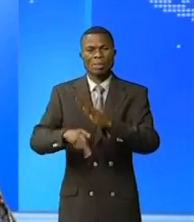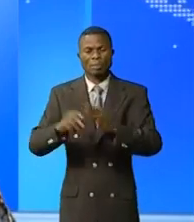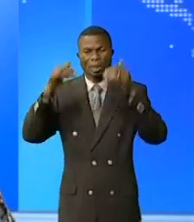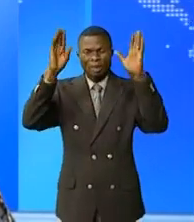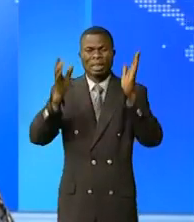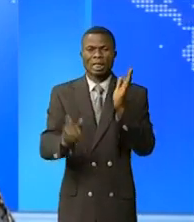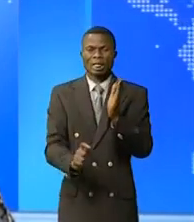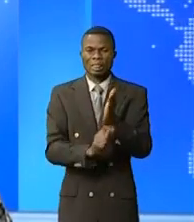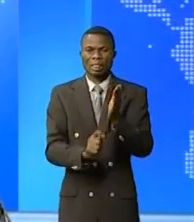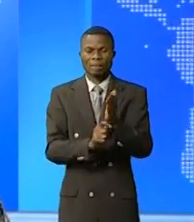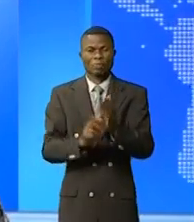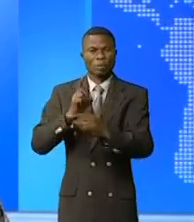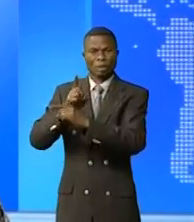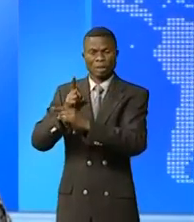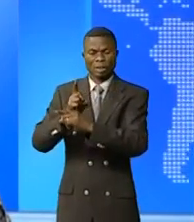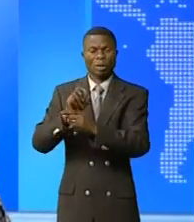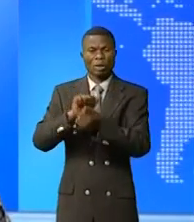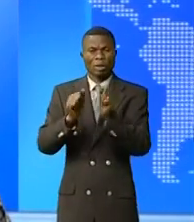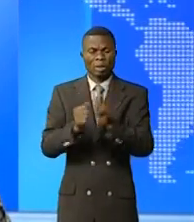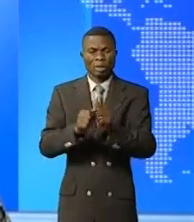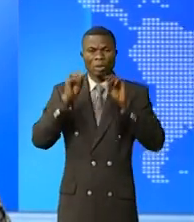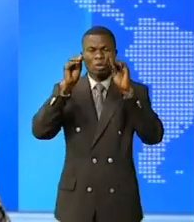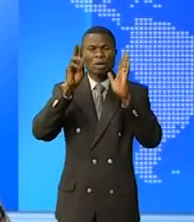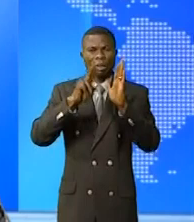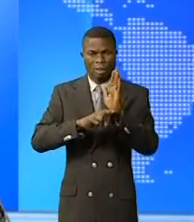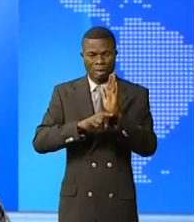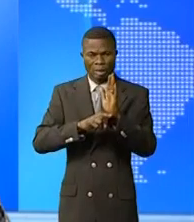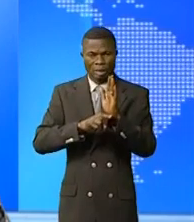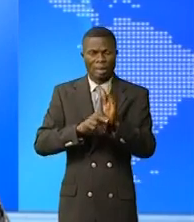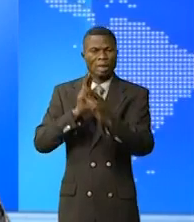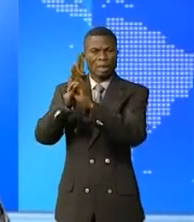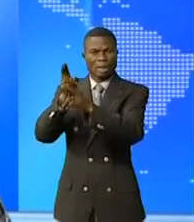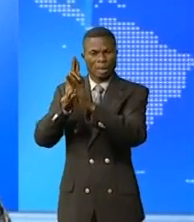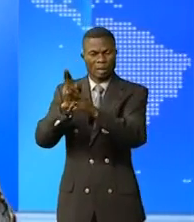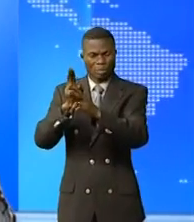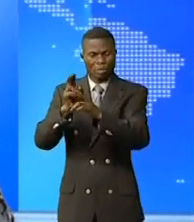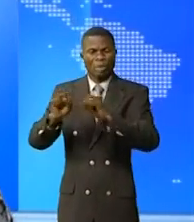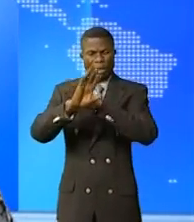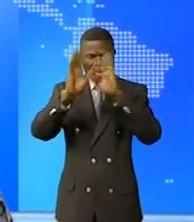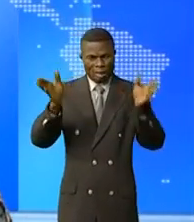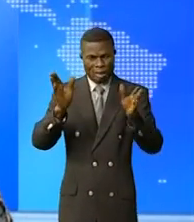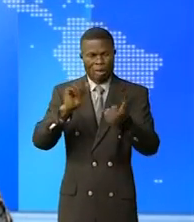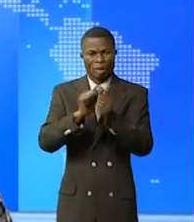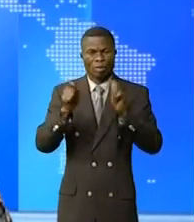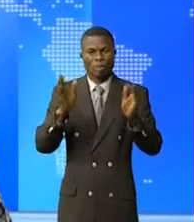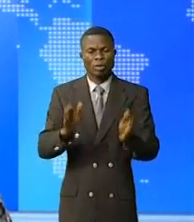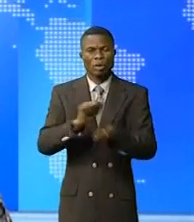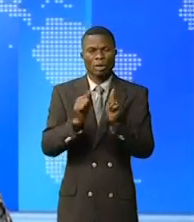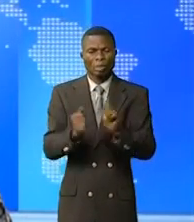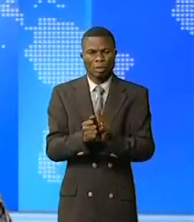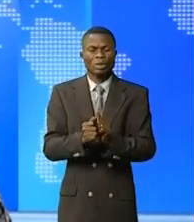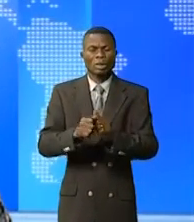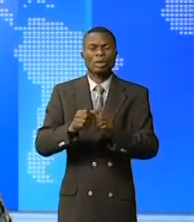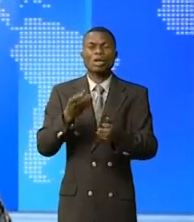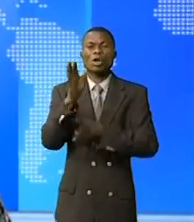et technique et à la défense de la cause de l'enseignement. Il apporte ainsi une clarification à la presse sur l'éventuel détournement